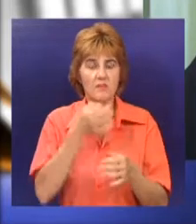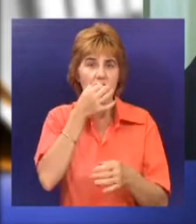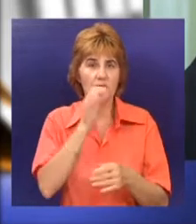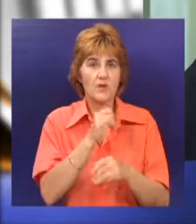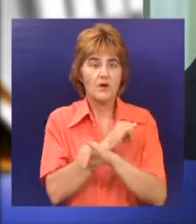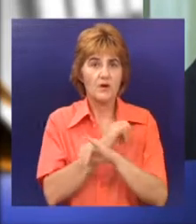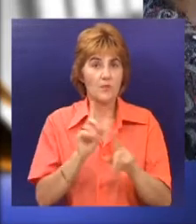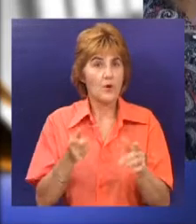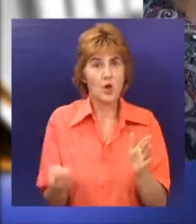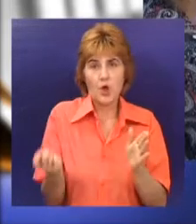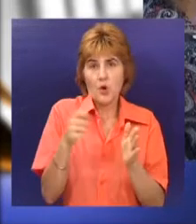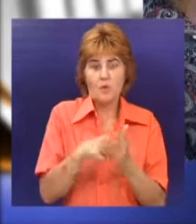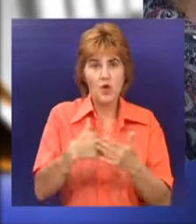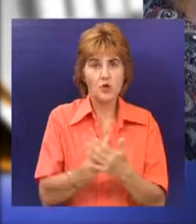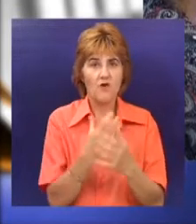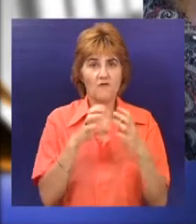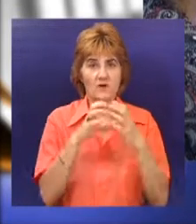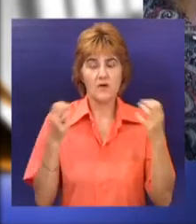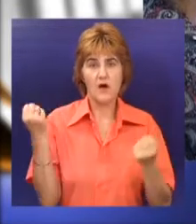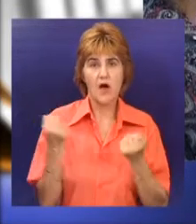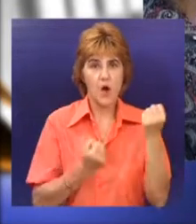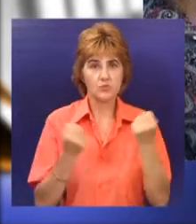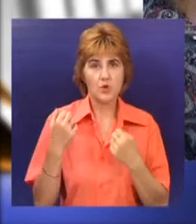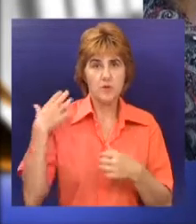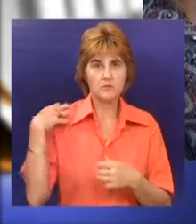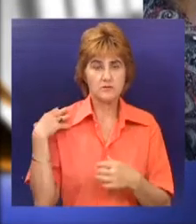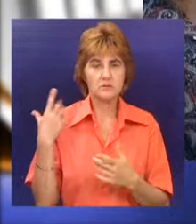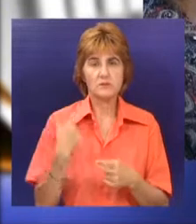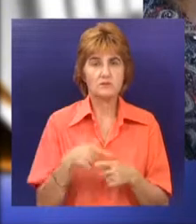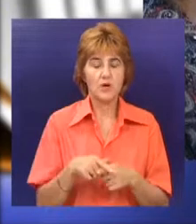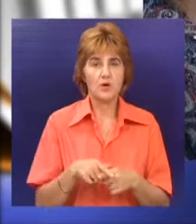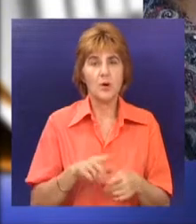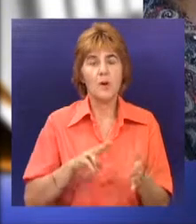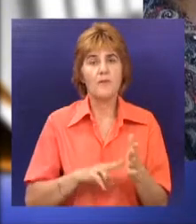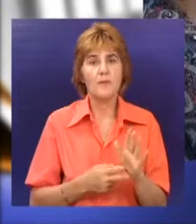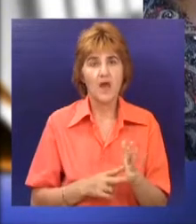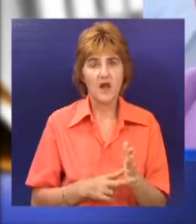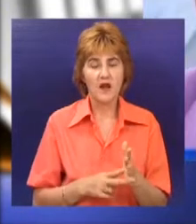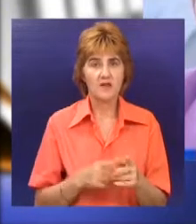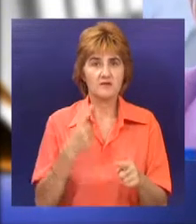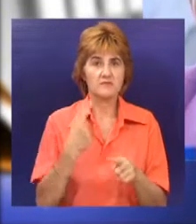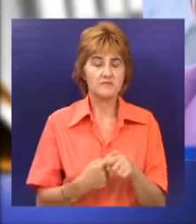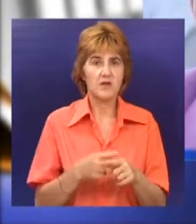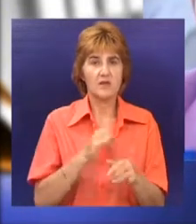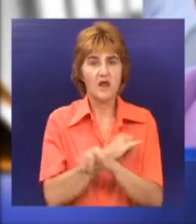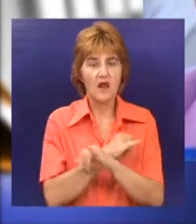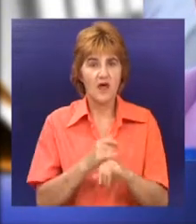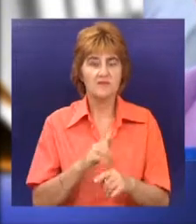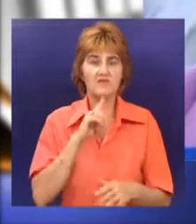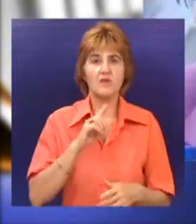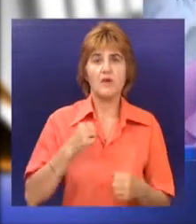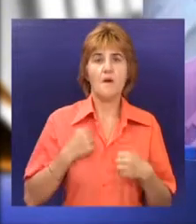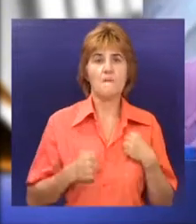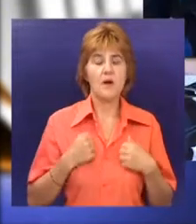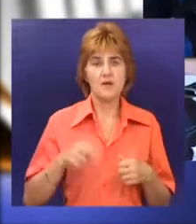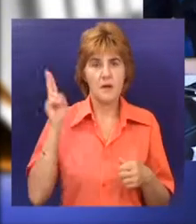moramo da kupimo i nove autobuse. Gradsko veće je usvojilo i predlog odluke o izmeni plana detaljne regulacije za deo prostora Banje Palić.